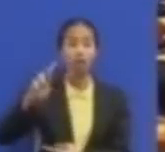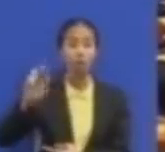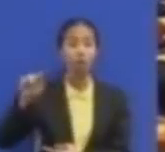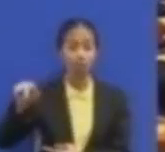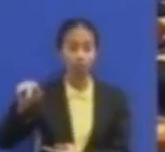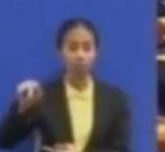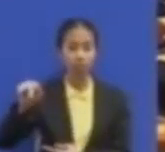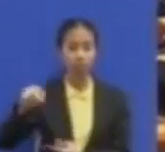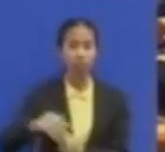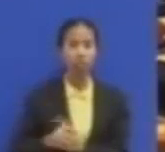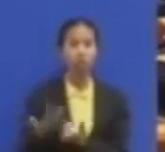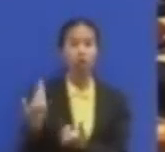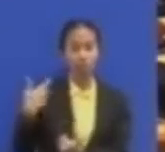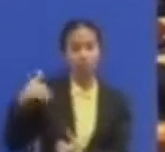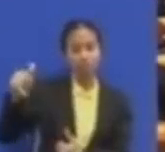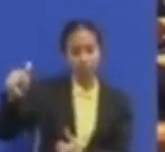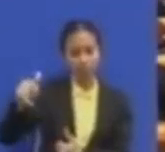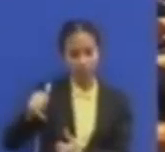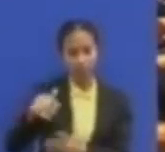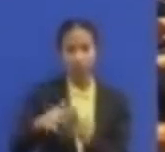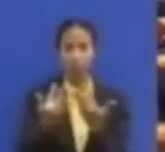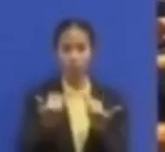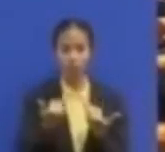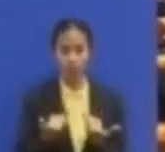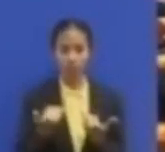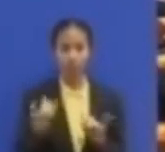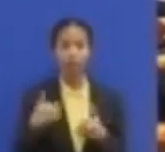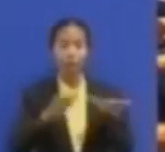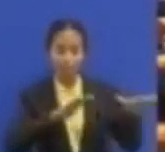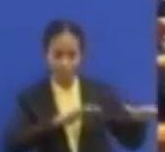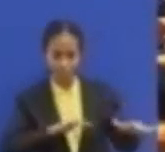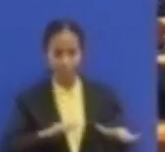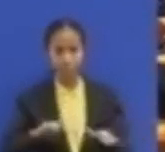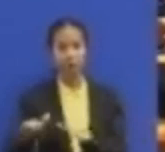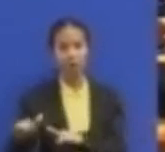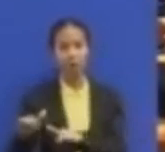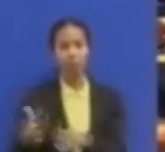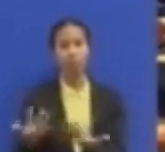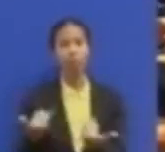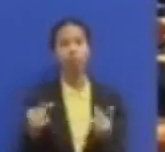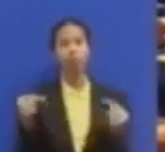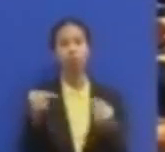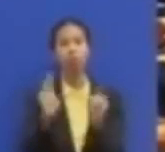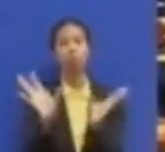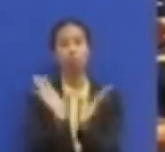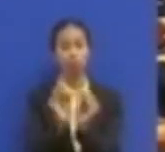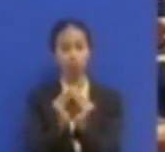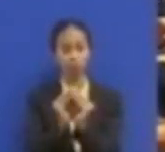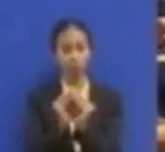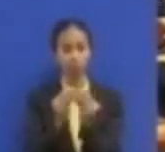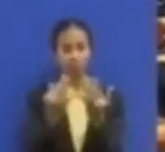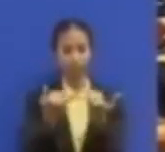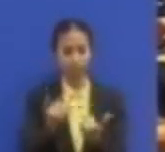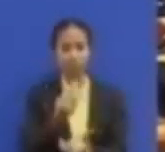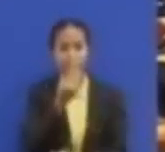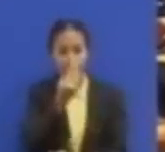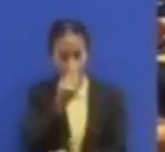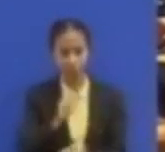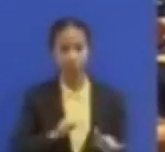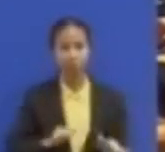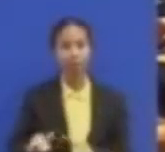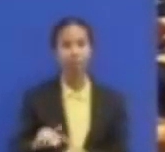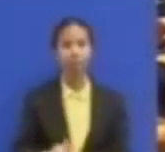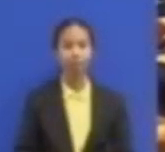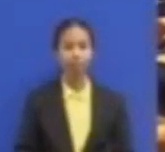ามาร่วมด้วยซึ่งขณะนี้บรรยากาศพร้อมแล้วนะครับสำหรับการประชุมของสสชุดที่25เราไปติดตามพร้อมกันเลยครับ